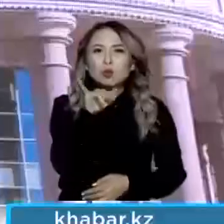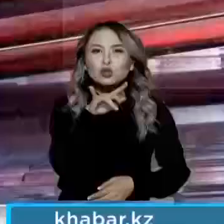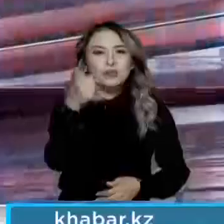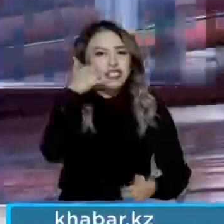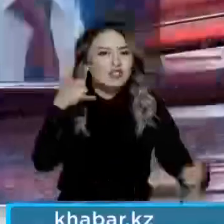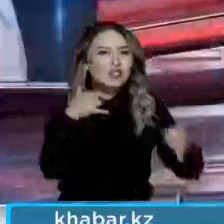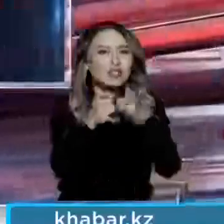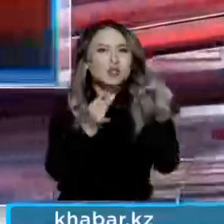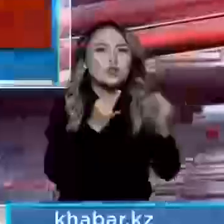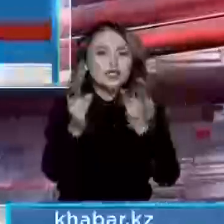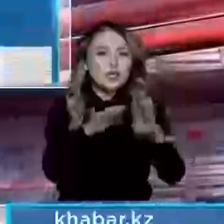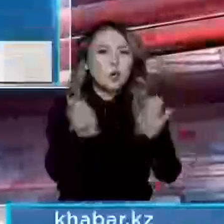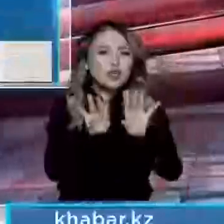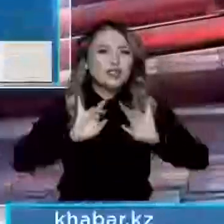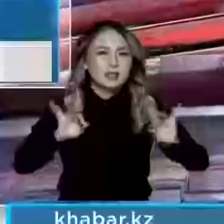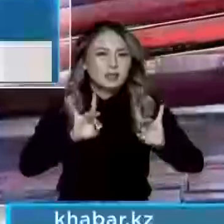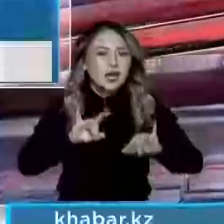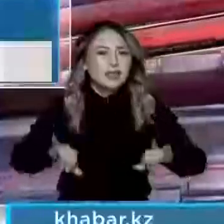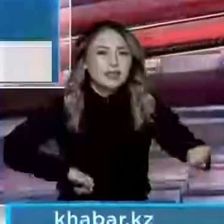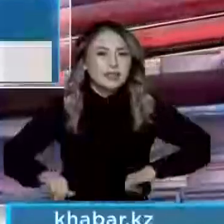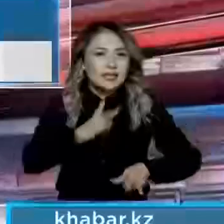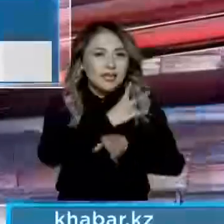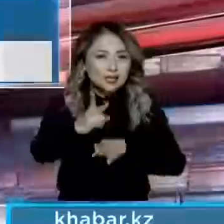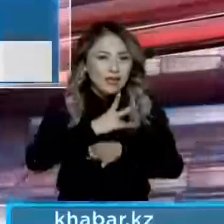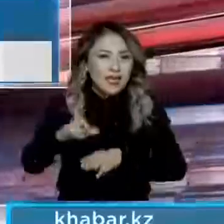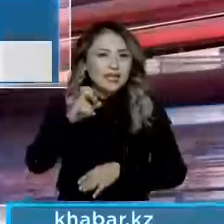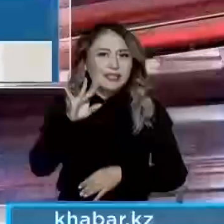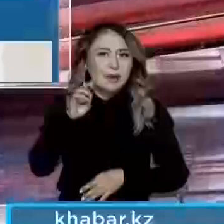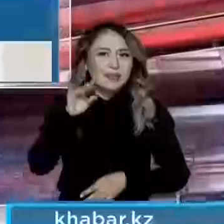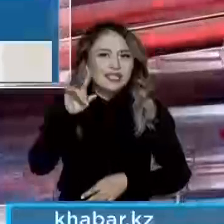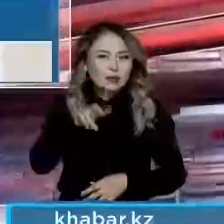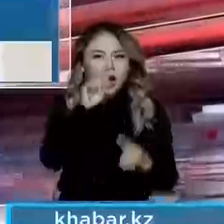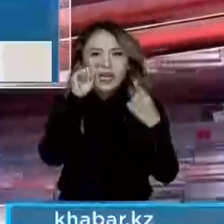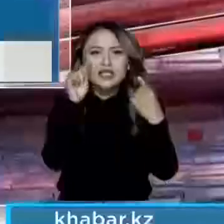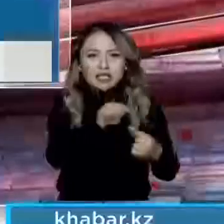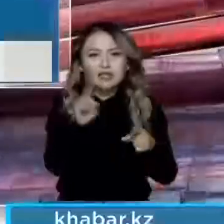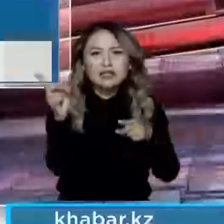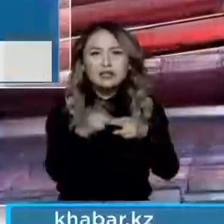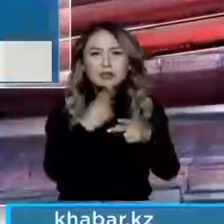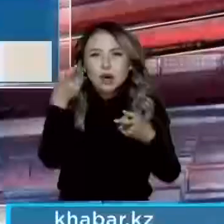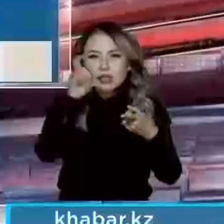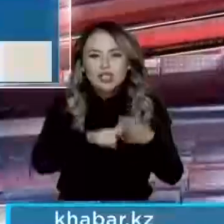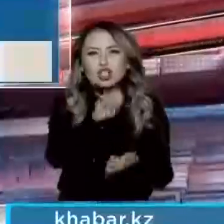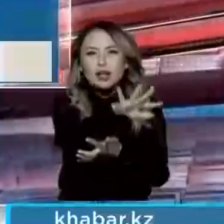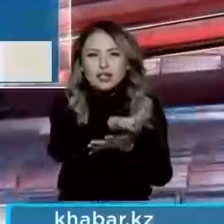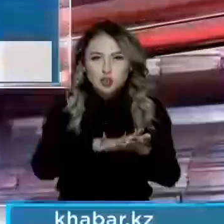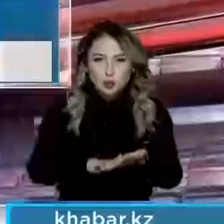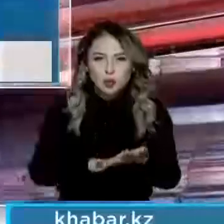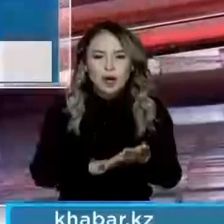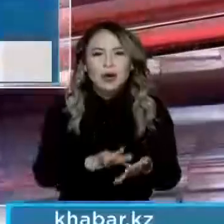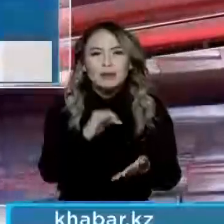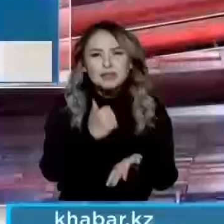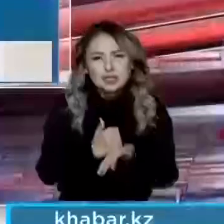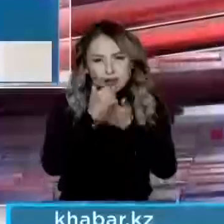Владимир Путинмен телефон арқылы сөйлескенде осылай деді. Тараптар терроризм мен экстремизмге қарсы күресте тығыз ықпалдастықты